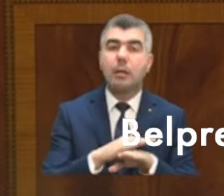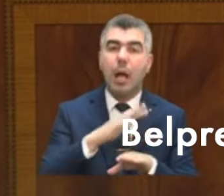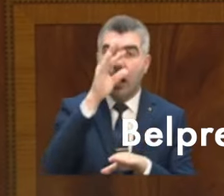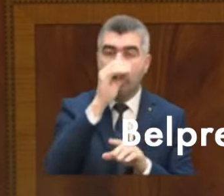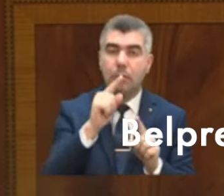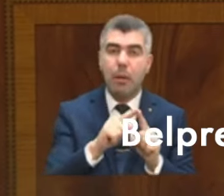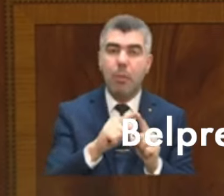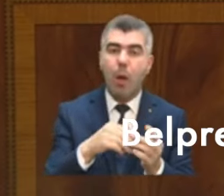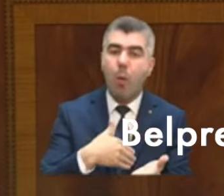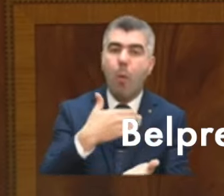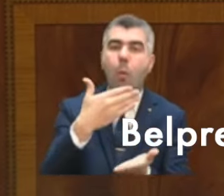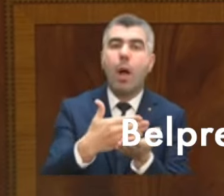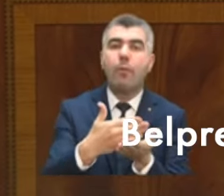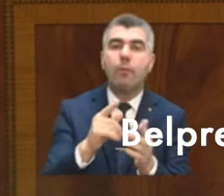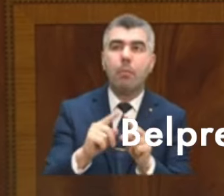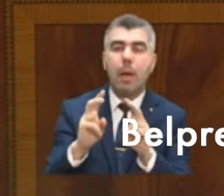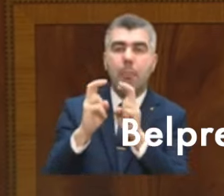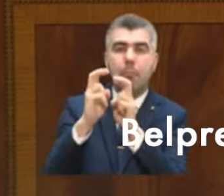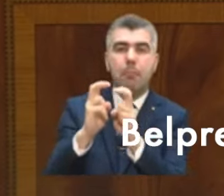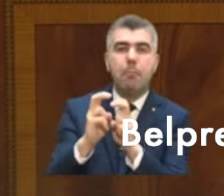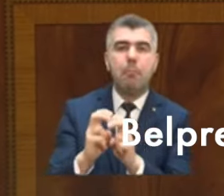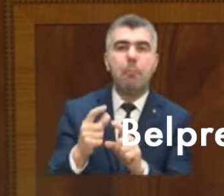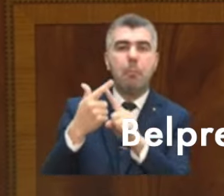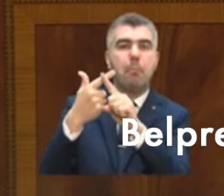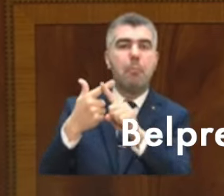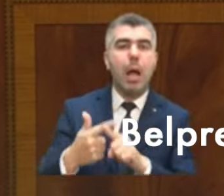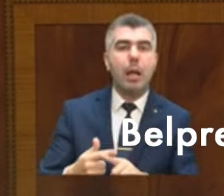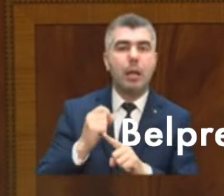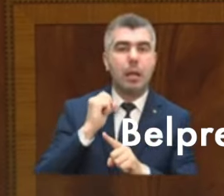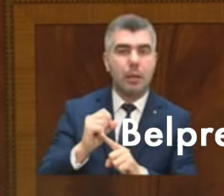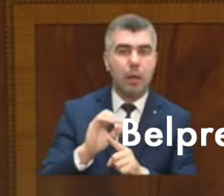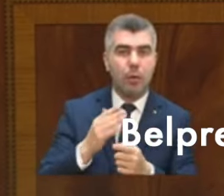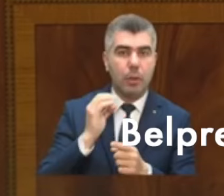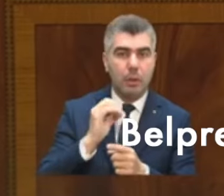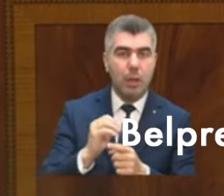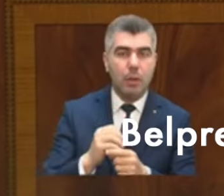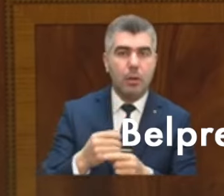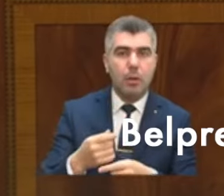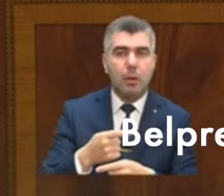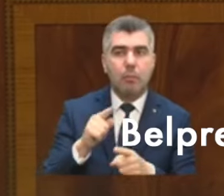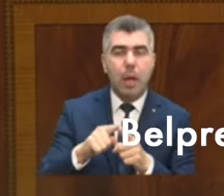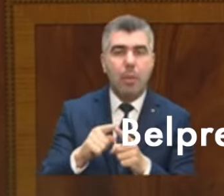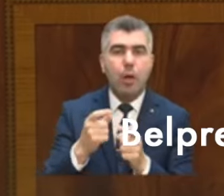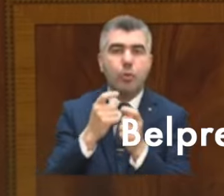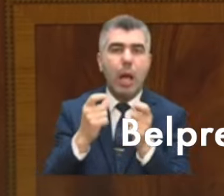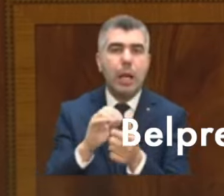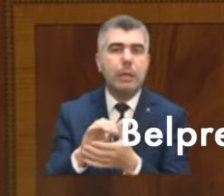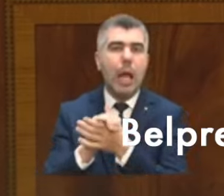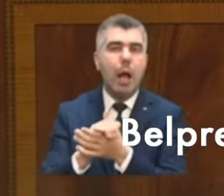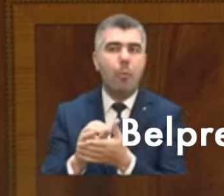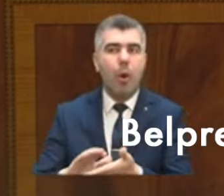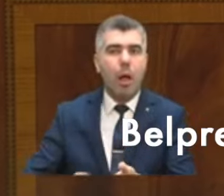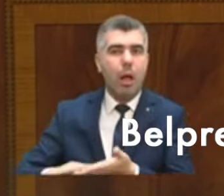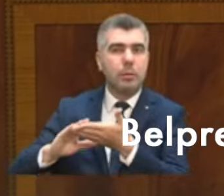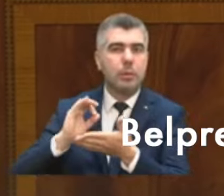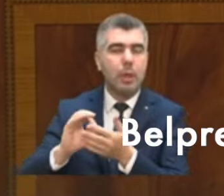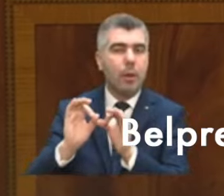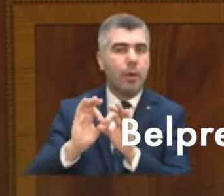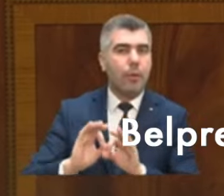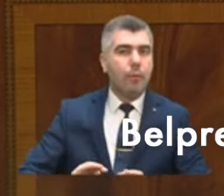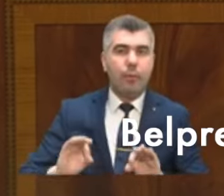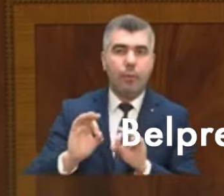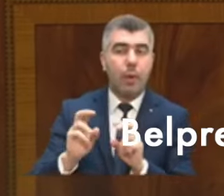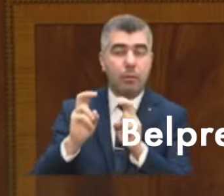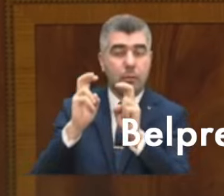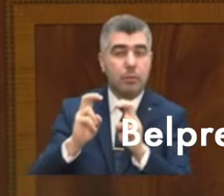الفساد المالي والريع والاحتكار الاقتصادي وتضارب المصالح في تنزيل الصفقات العموميه دعم الطلب الداخلي عن طريق تخفيض